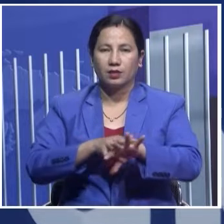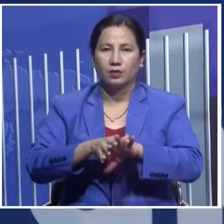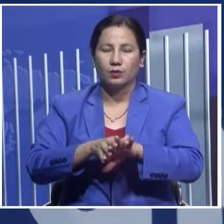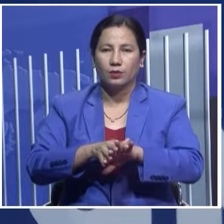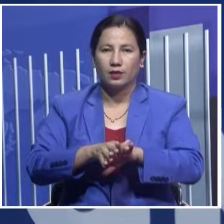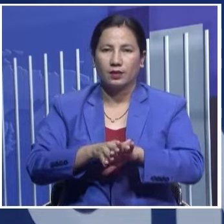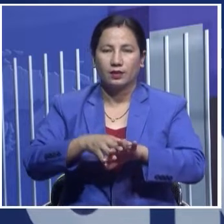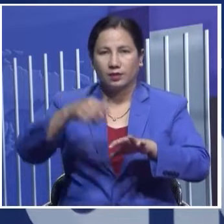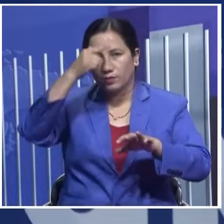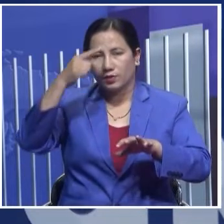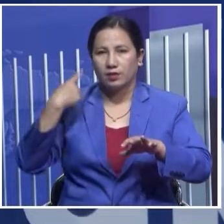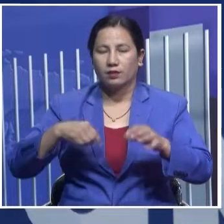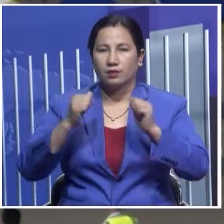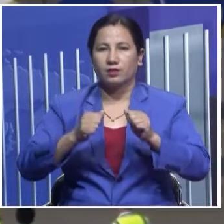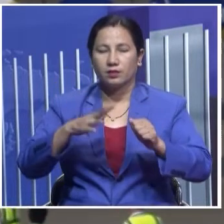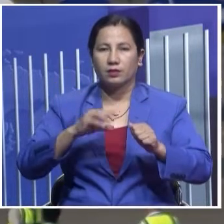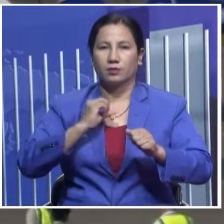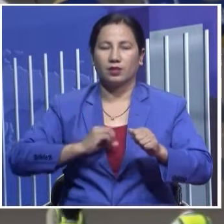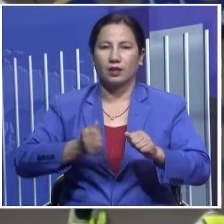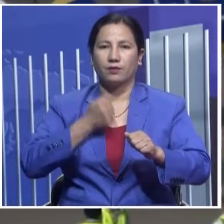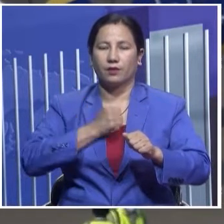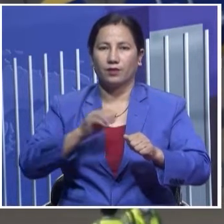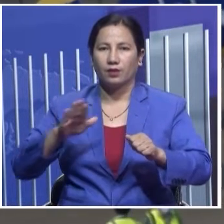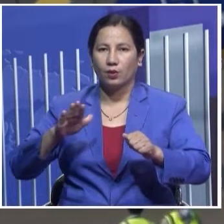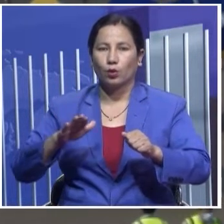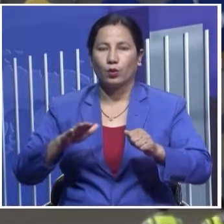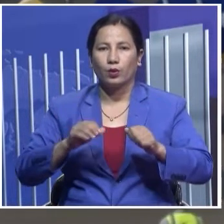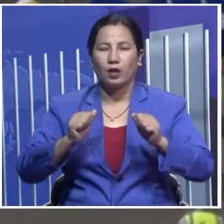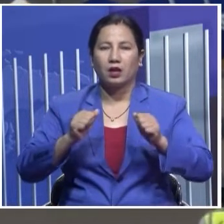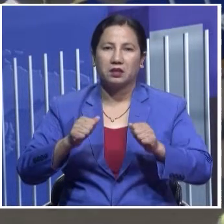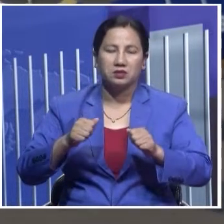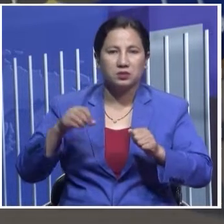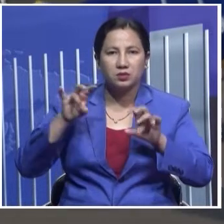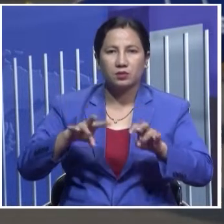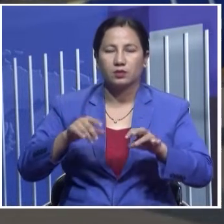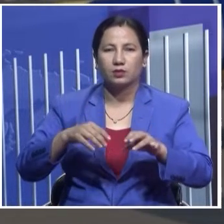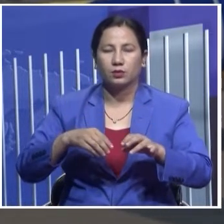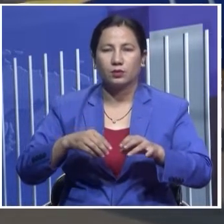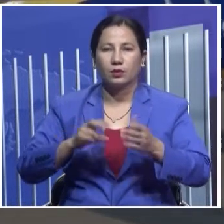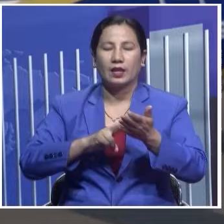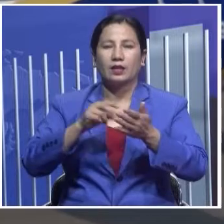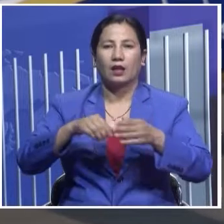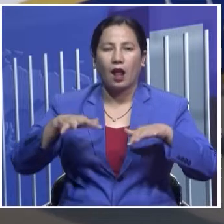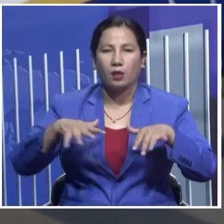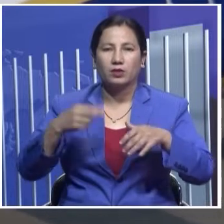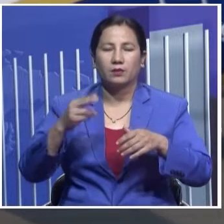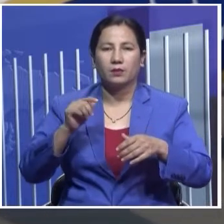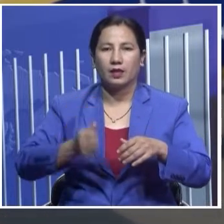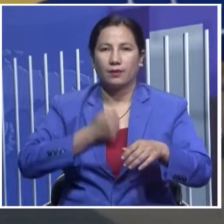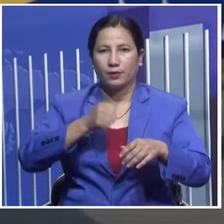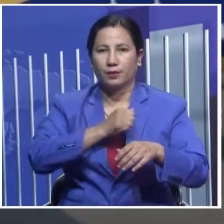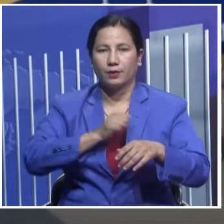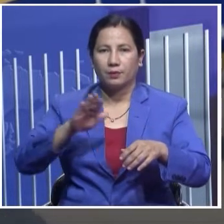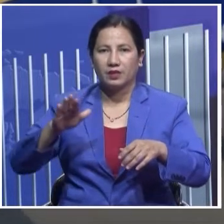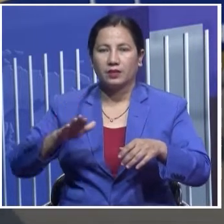बिरामी बस्न नसक्ने भन्दै पीडित र उनका आफन्तको हार गुहार टारिदिए। जसको भरोसा थियो उसैले अलपत्र पारे पनि आफ्नो